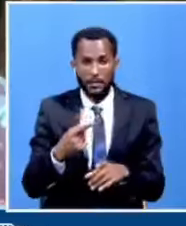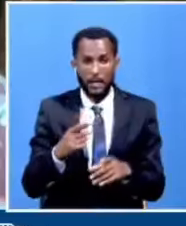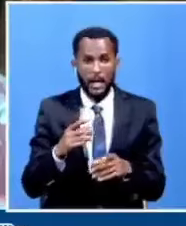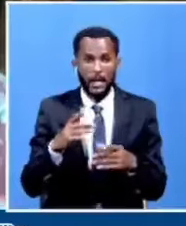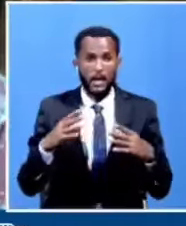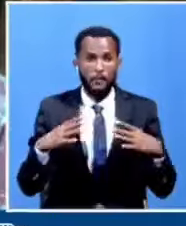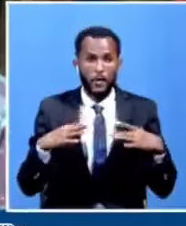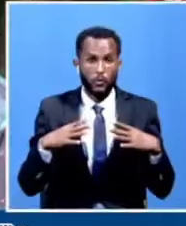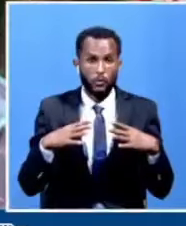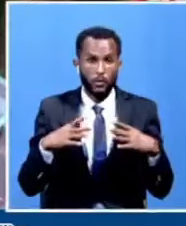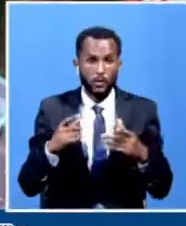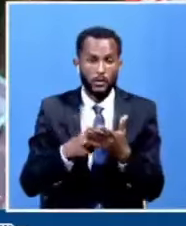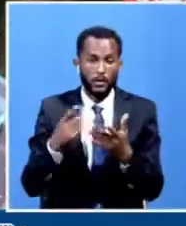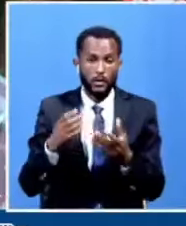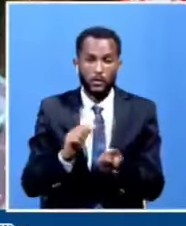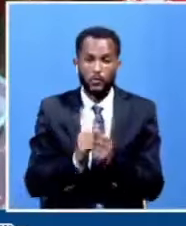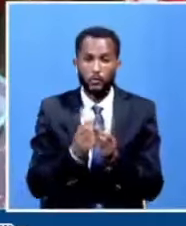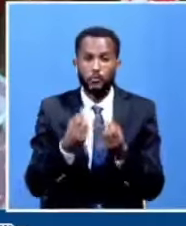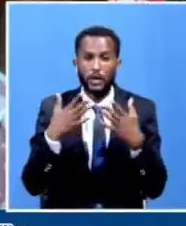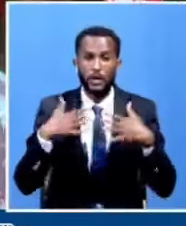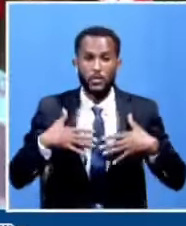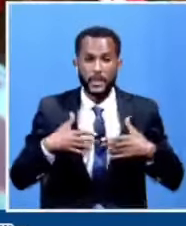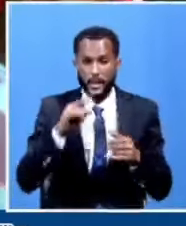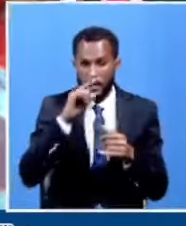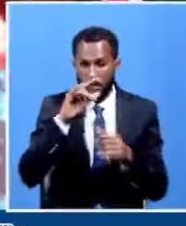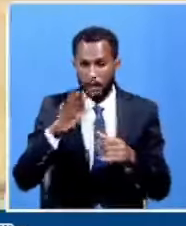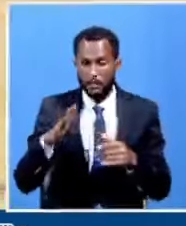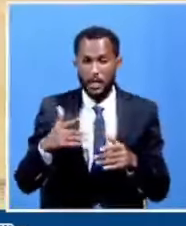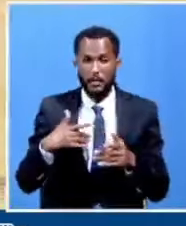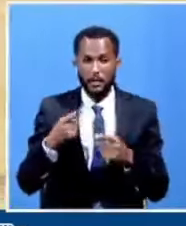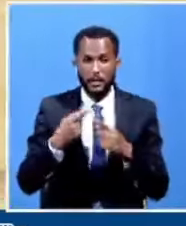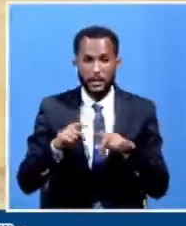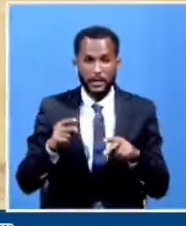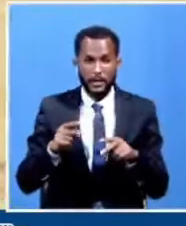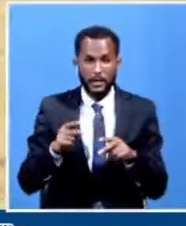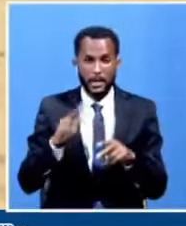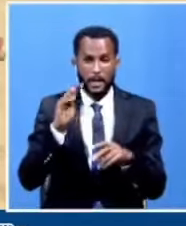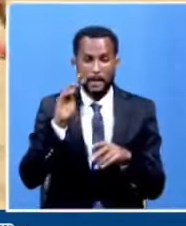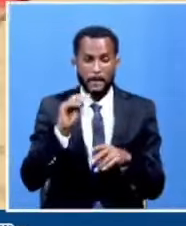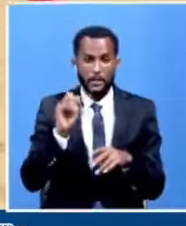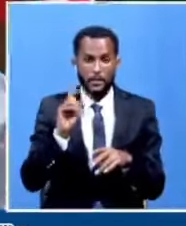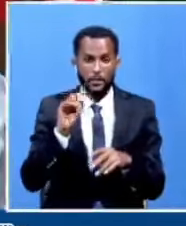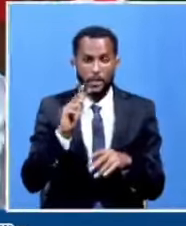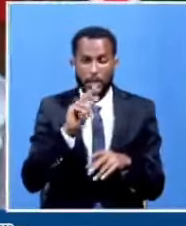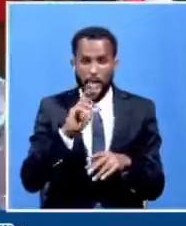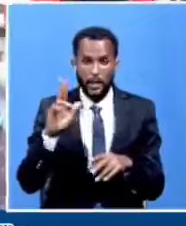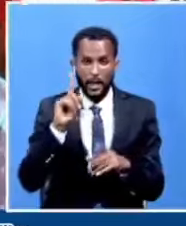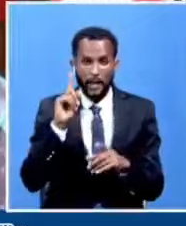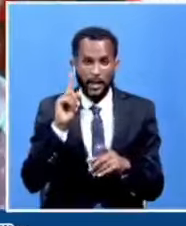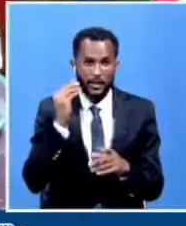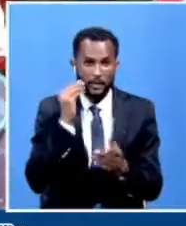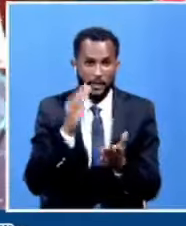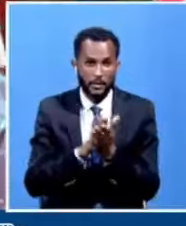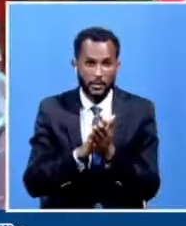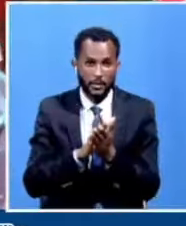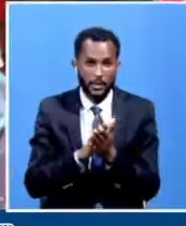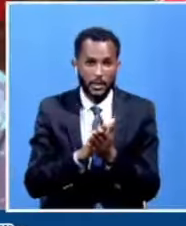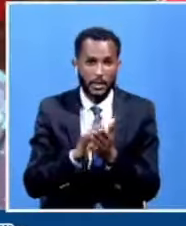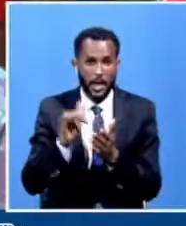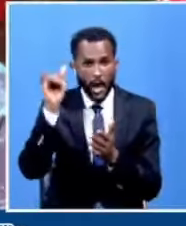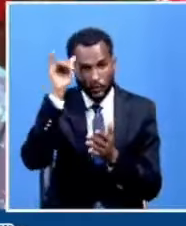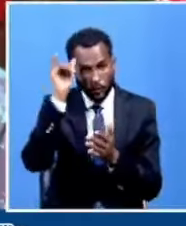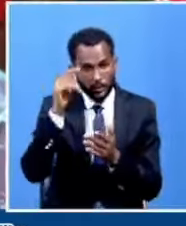ኣለና ኣብ ብዙሓት መንእሰያት ኣለውና ህፃውንቲ ኣለውና ግን ሕፅረት ዝመዘውተር ኣሎና እታ ሓንቲ ንሓንቲ ተሪፋትና ዘላ እዛ ትምህርቲ ተፂሆንስ እያ ተሪፋ ዘላ